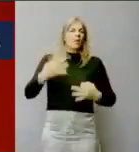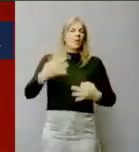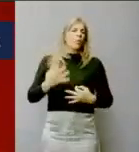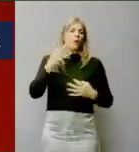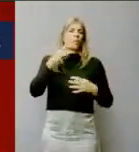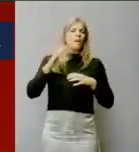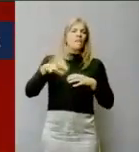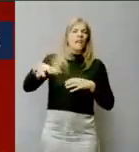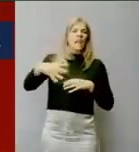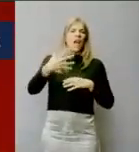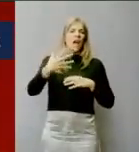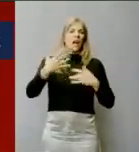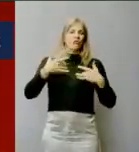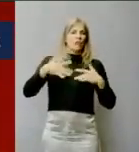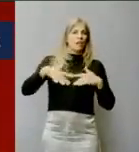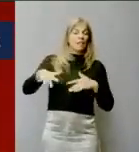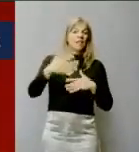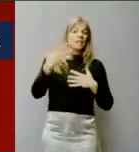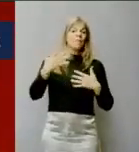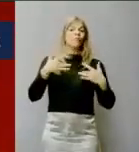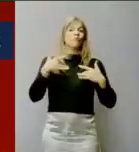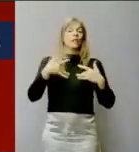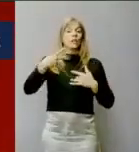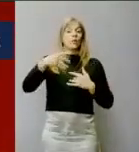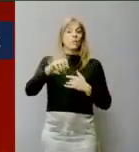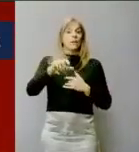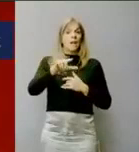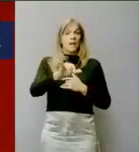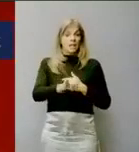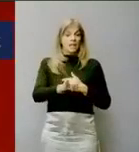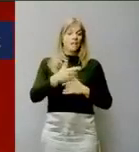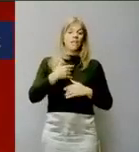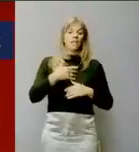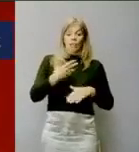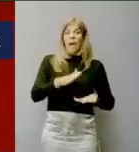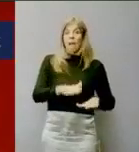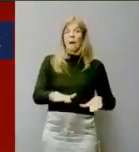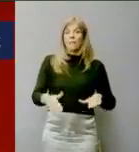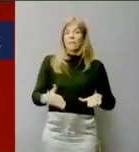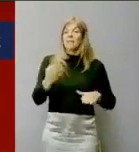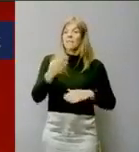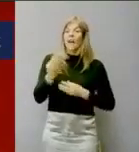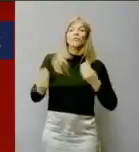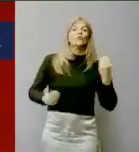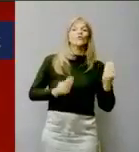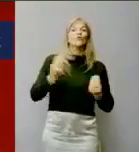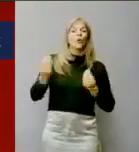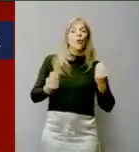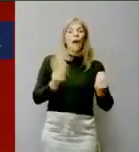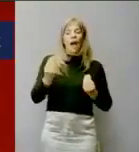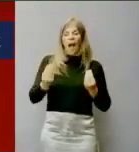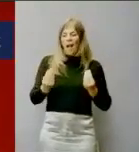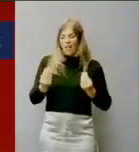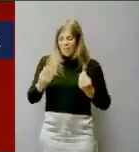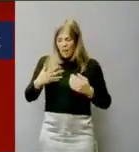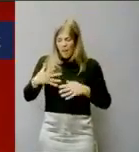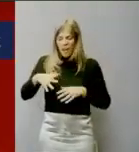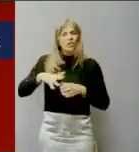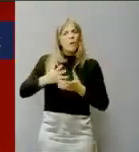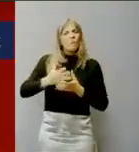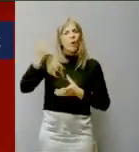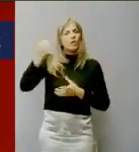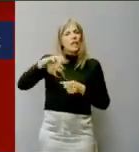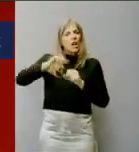ai bambini che frequentano i giardini melis e che devono giocare tra i cocci di bottiglie rotte